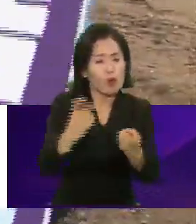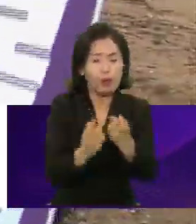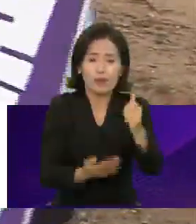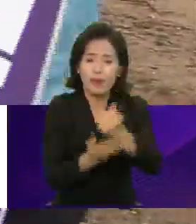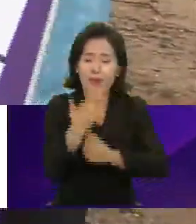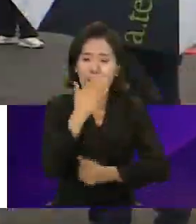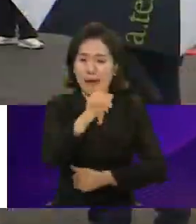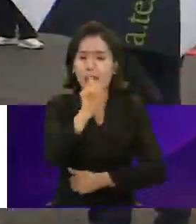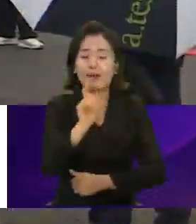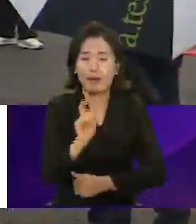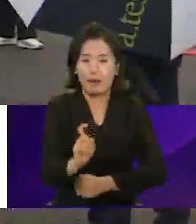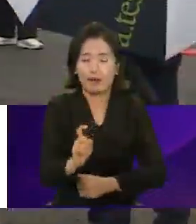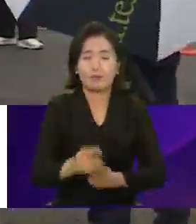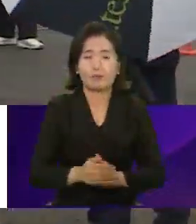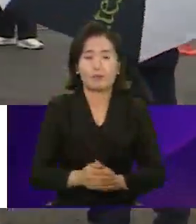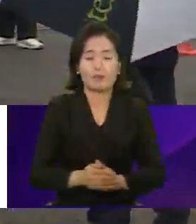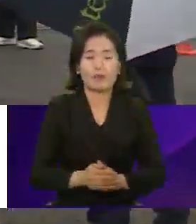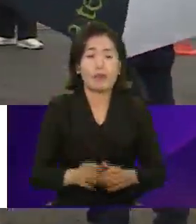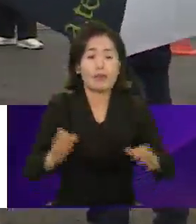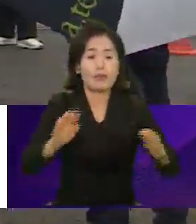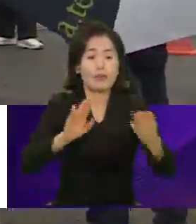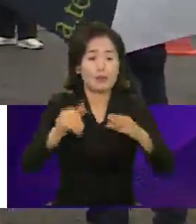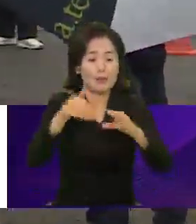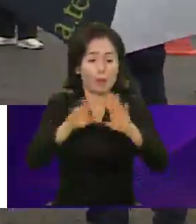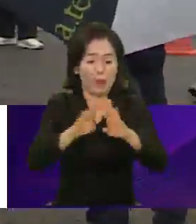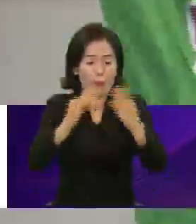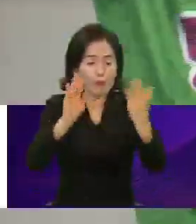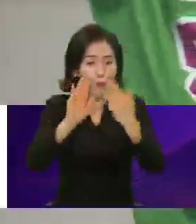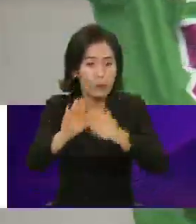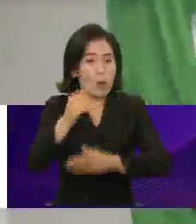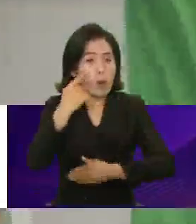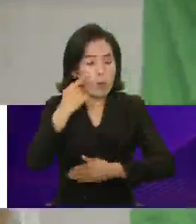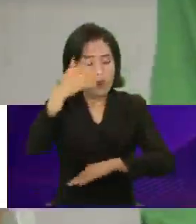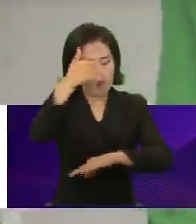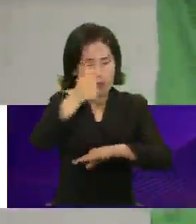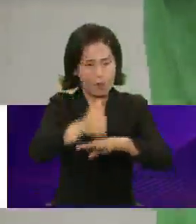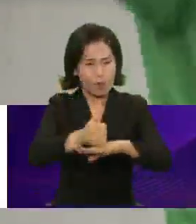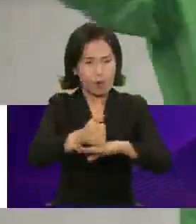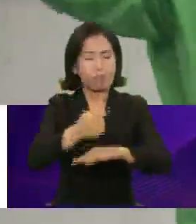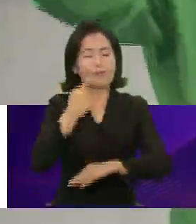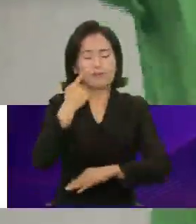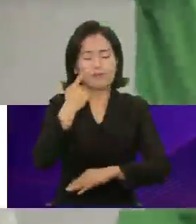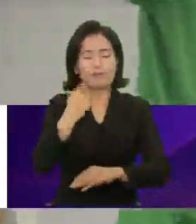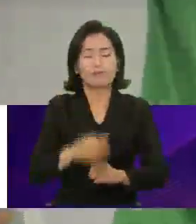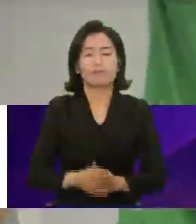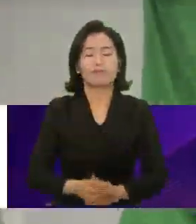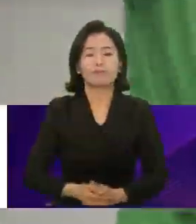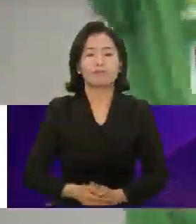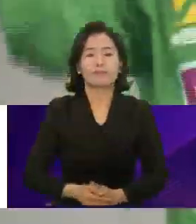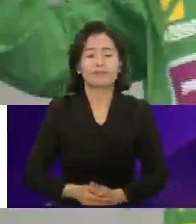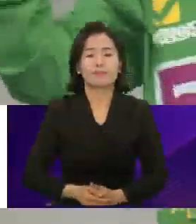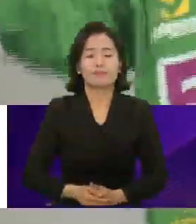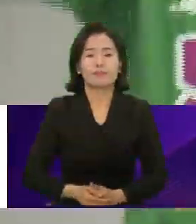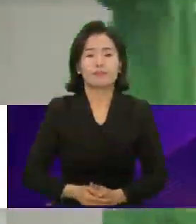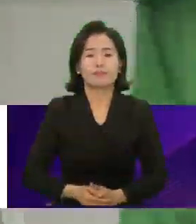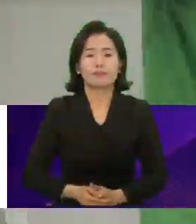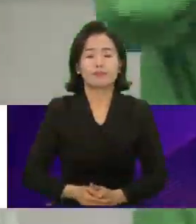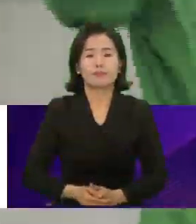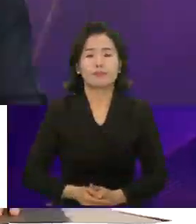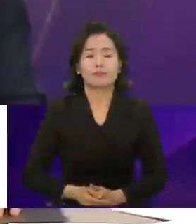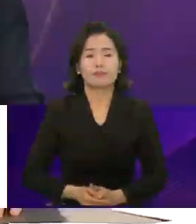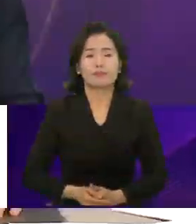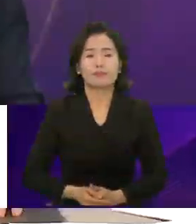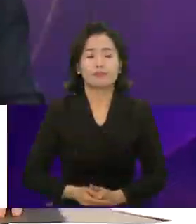영향을 미쳤을까요? 잠시 뒤 개표 방송을 통해서 그 결과를 지켜보시죠. MBC 뉴스 한신구입니다.